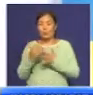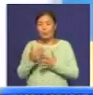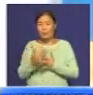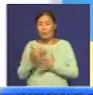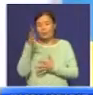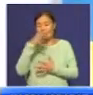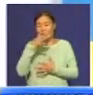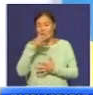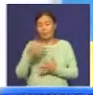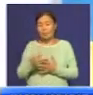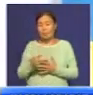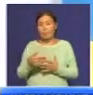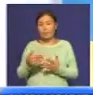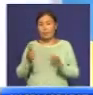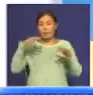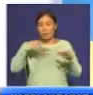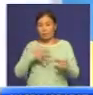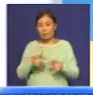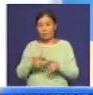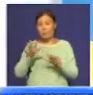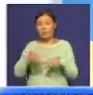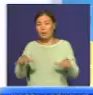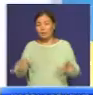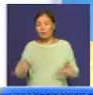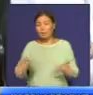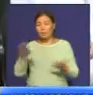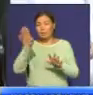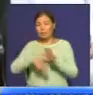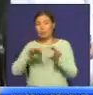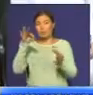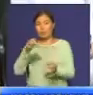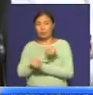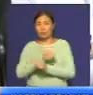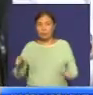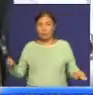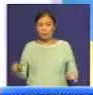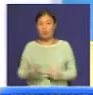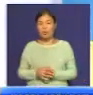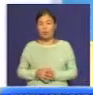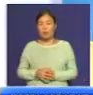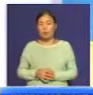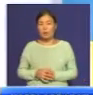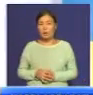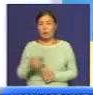мысалы жағажайға келгеннің өзінде балаларды ессіз қалдырмау керек. Бұл температурасы